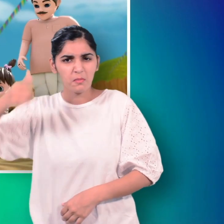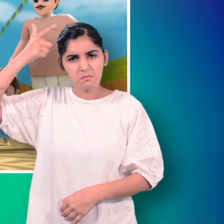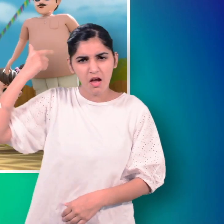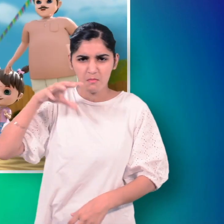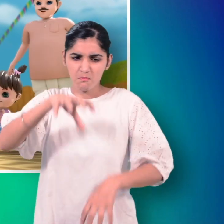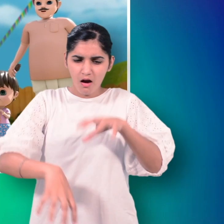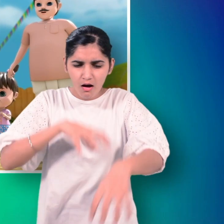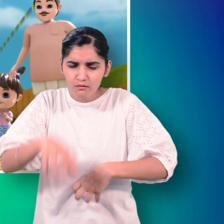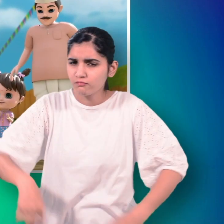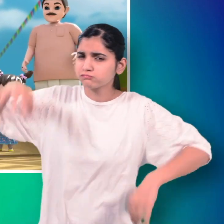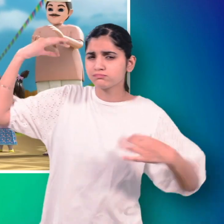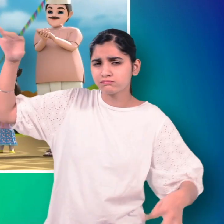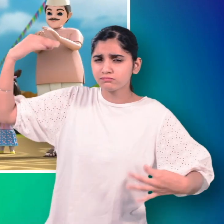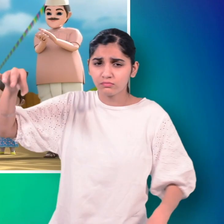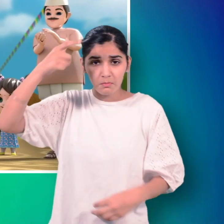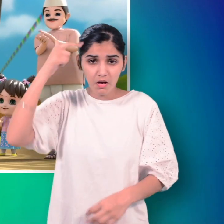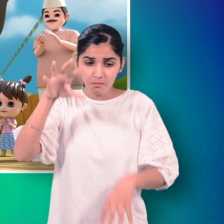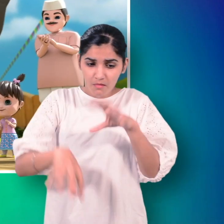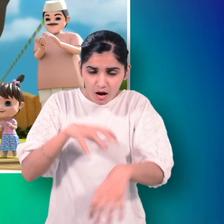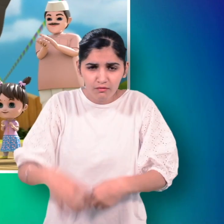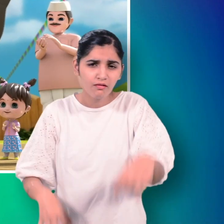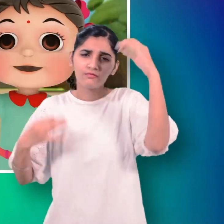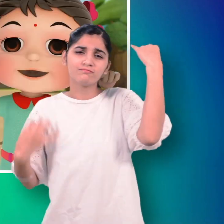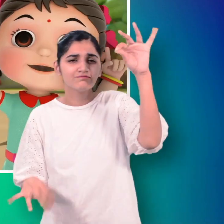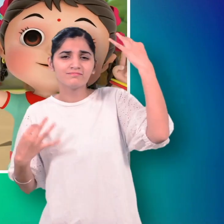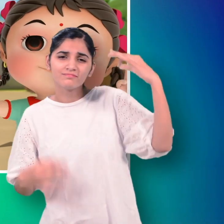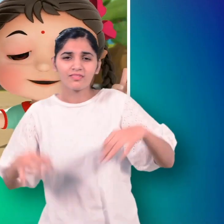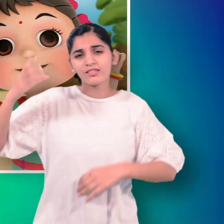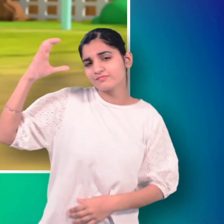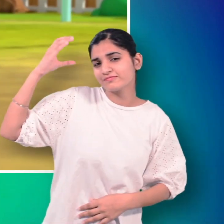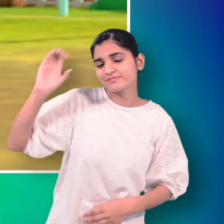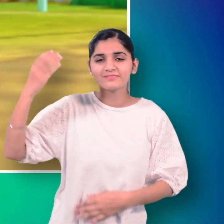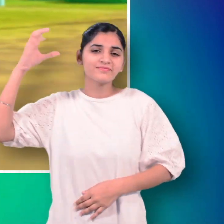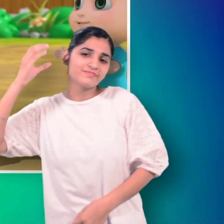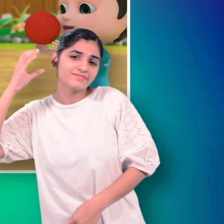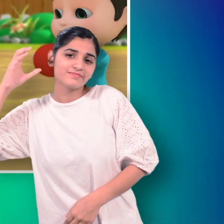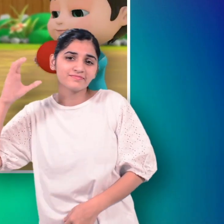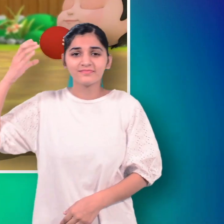बाजा। कालू का भालू नाचा, कालू का भालू नाचा।